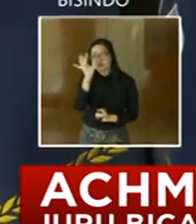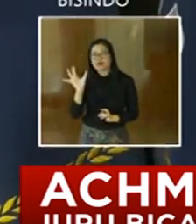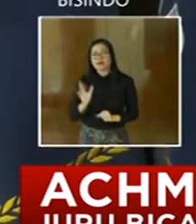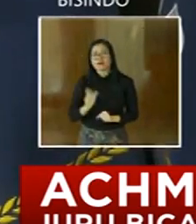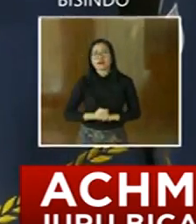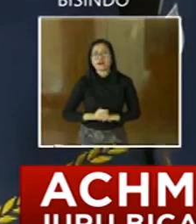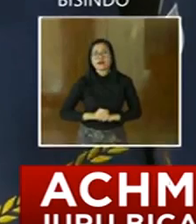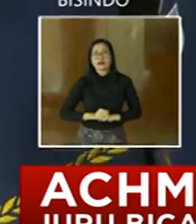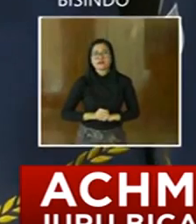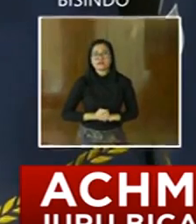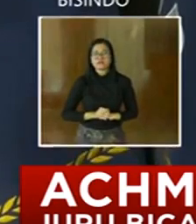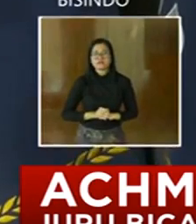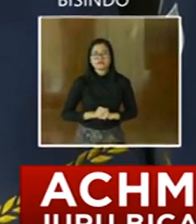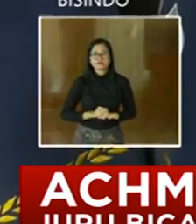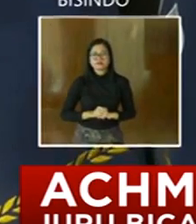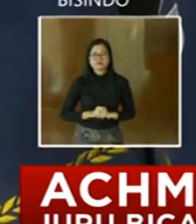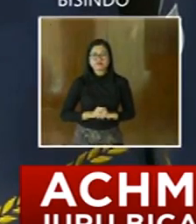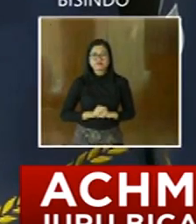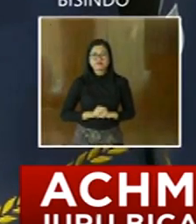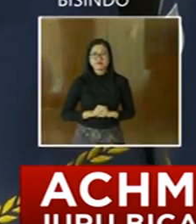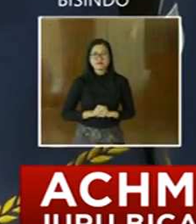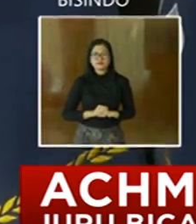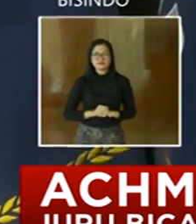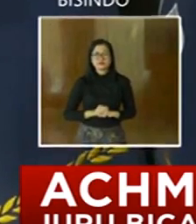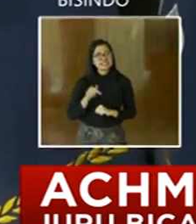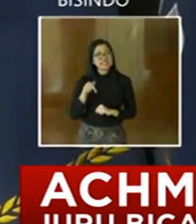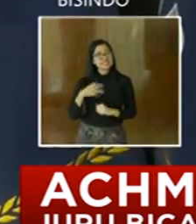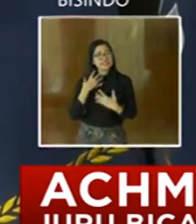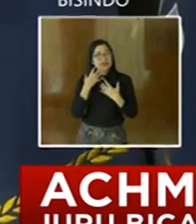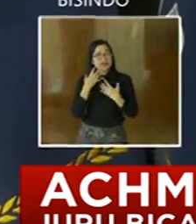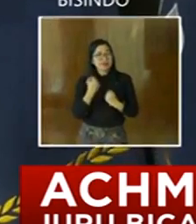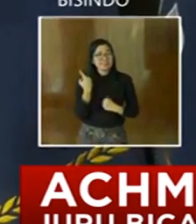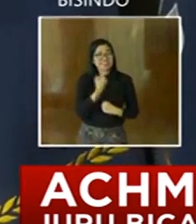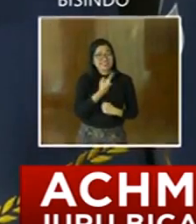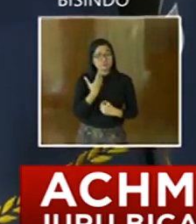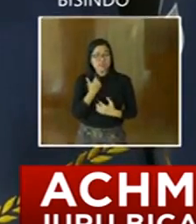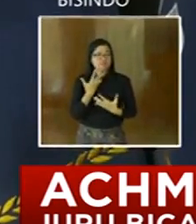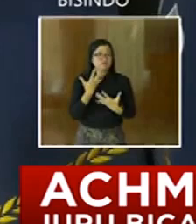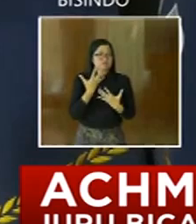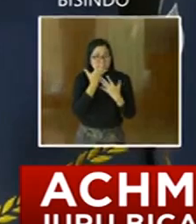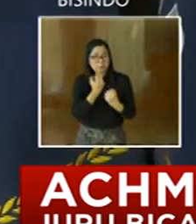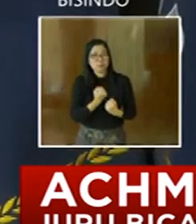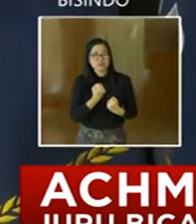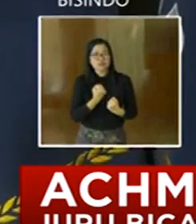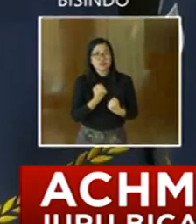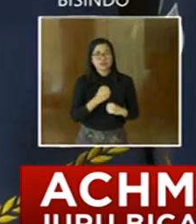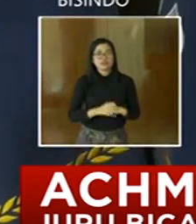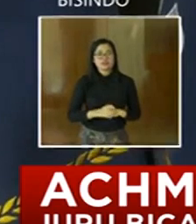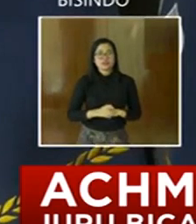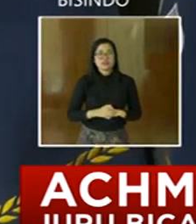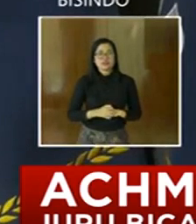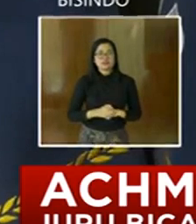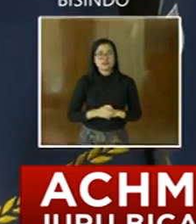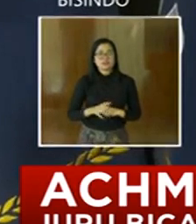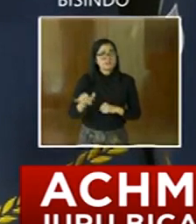mengganggu pada aspek kesehatannya inilah yang Harapan Kita bisa dapatkan sehingga secara Sinergi